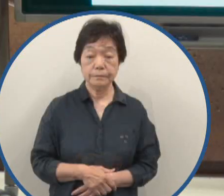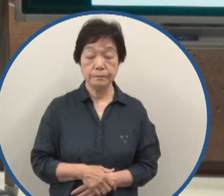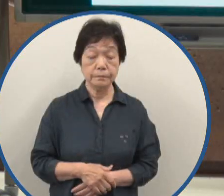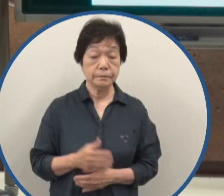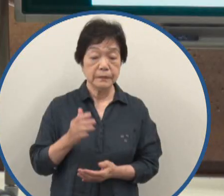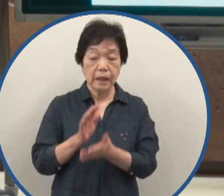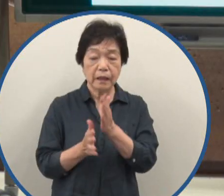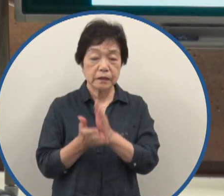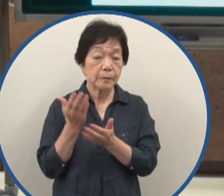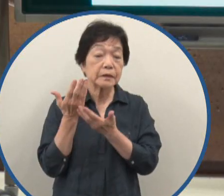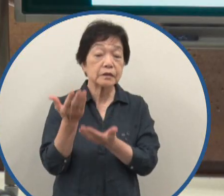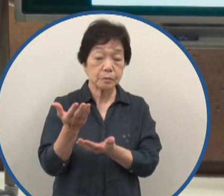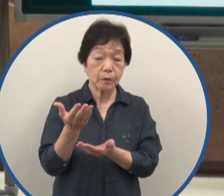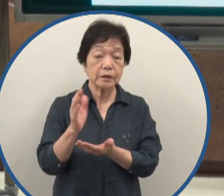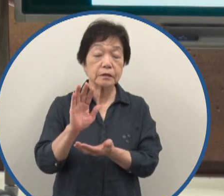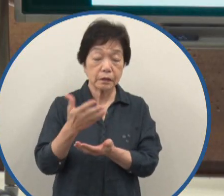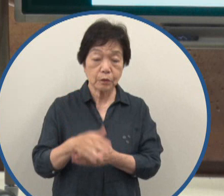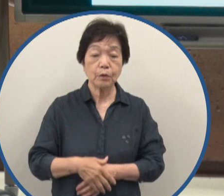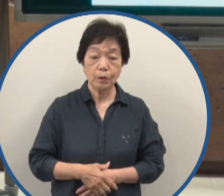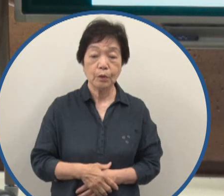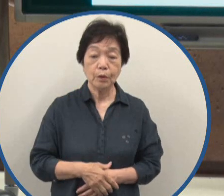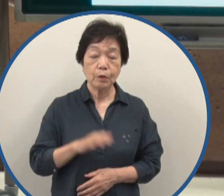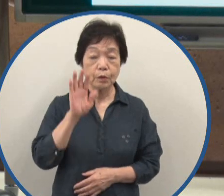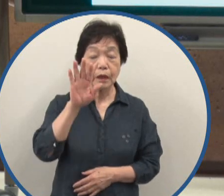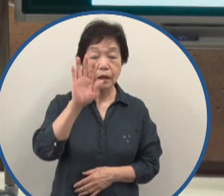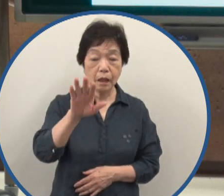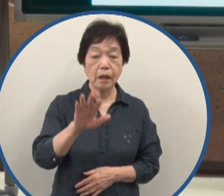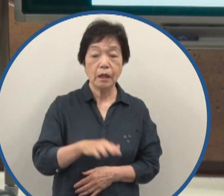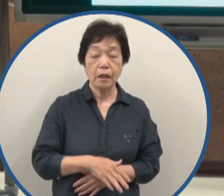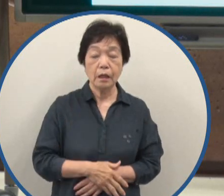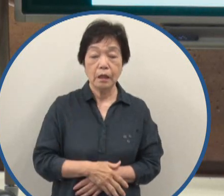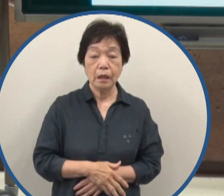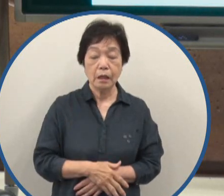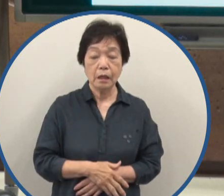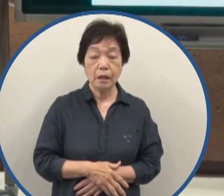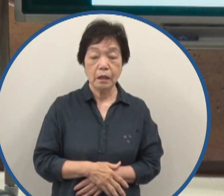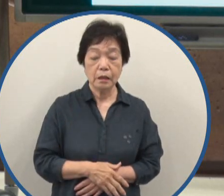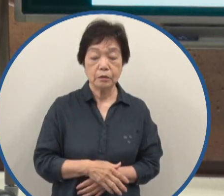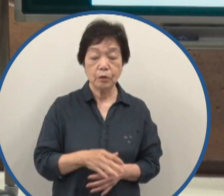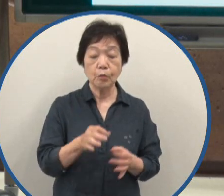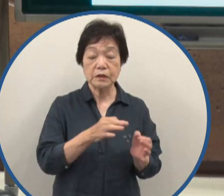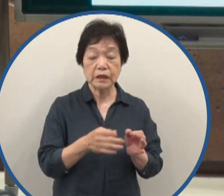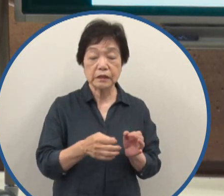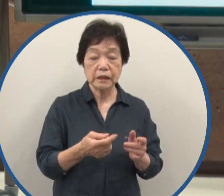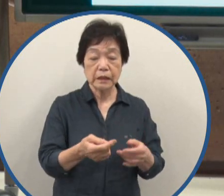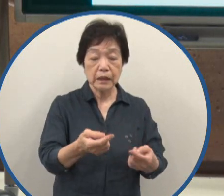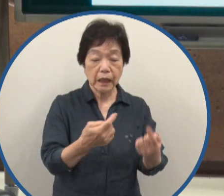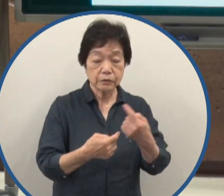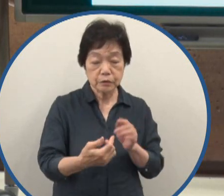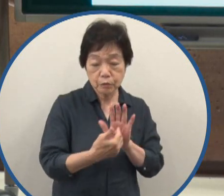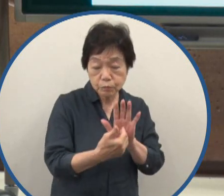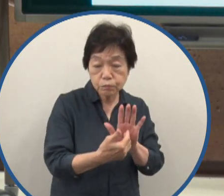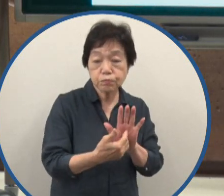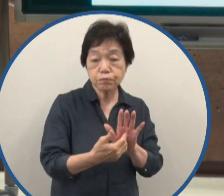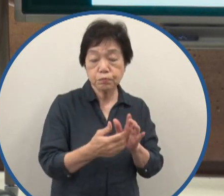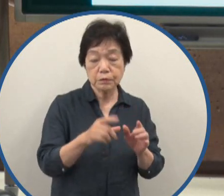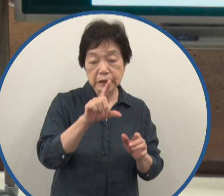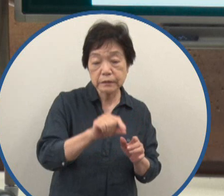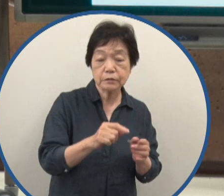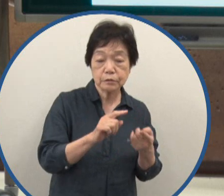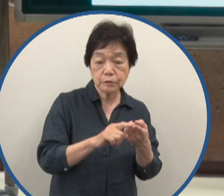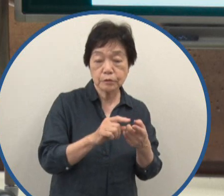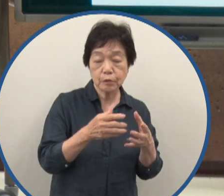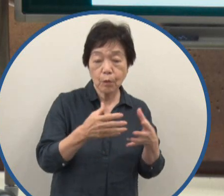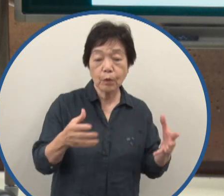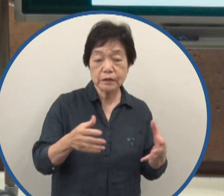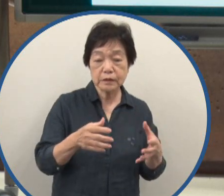まあ、改めてなんですけれども、まあ、これからですね、まあ、あの入場制限なんかもしてきた、大規模商業施